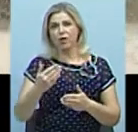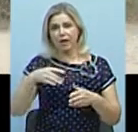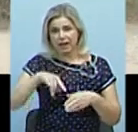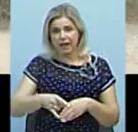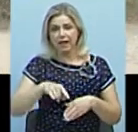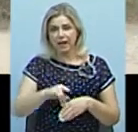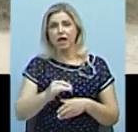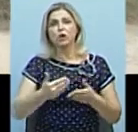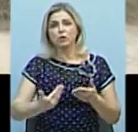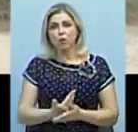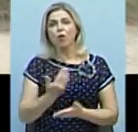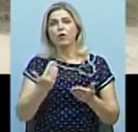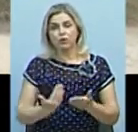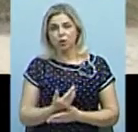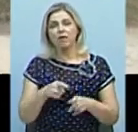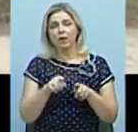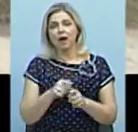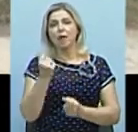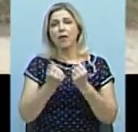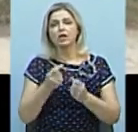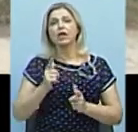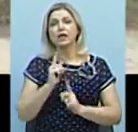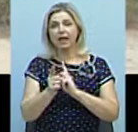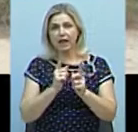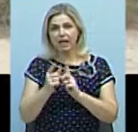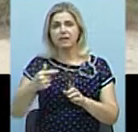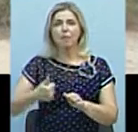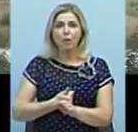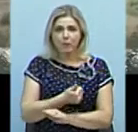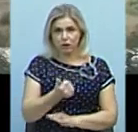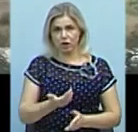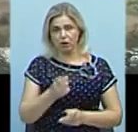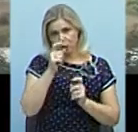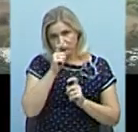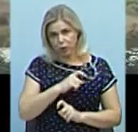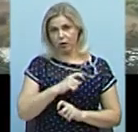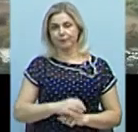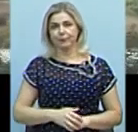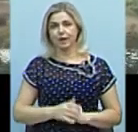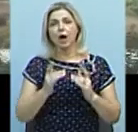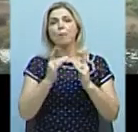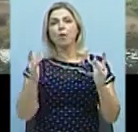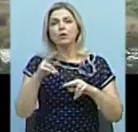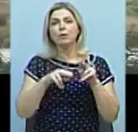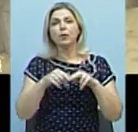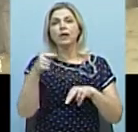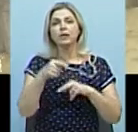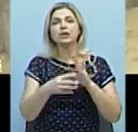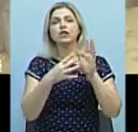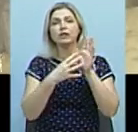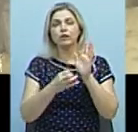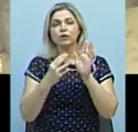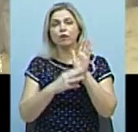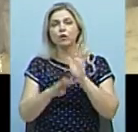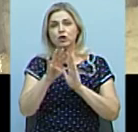І знову ось так машини їздять, об'їжджають. Погано. Міст побудувало у 1984